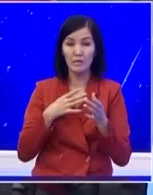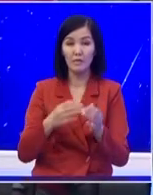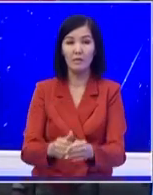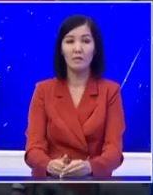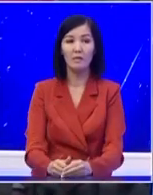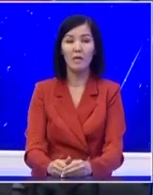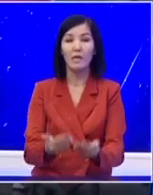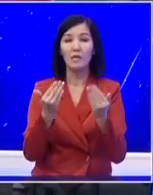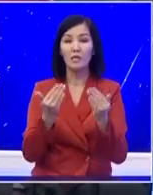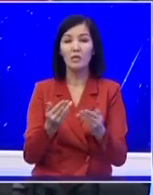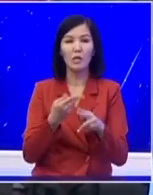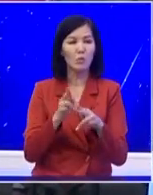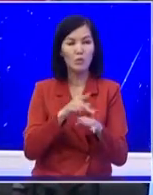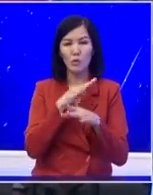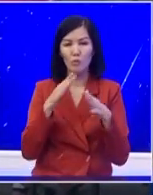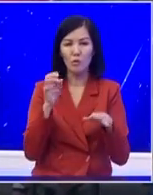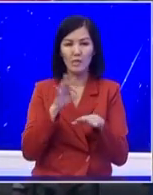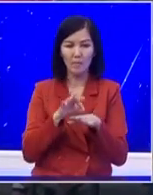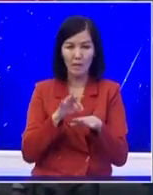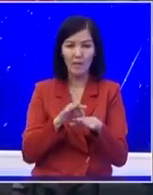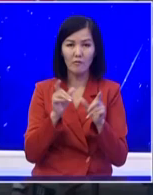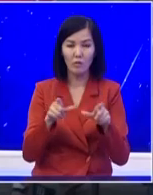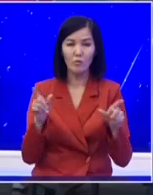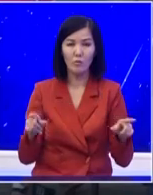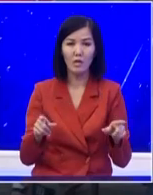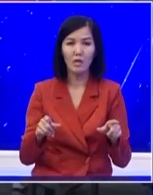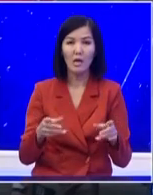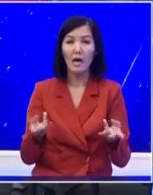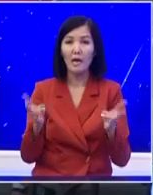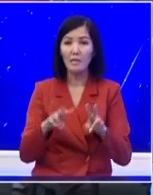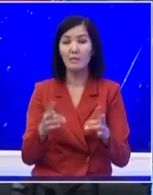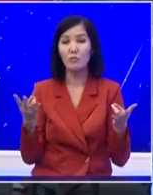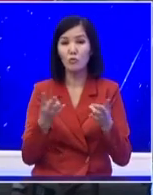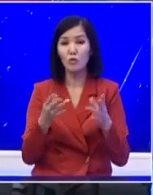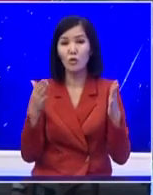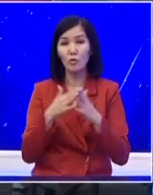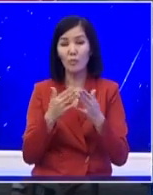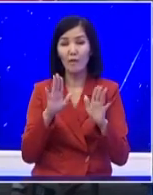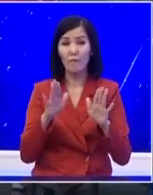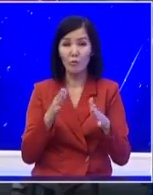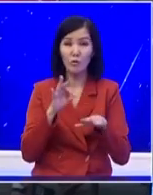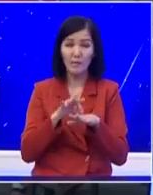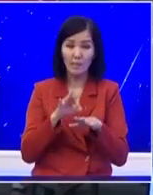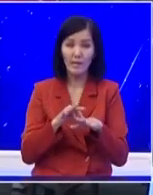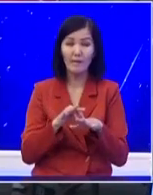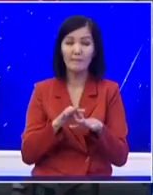много заболевших, но мы рекомендуем людям, чтобы они оставались дома, если они заболели, или у